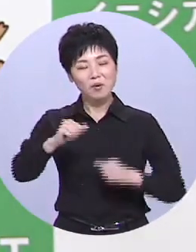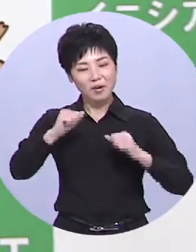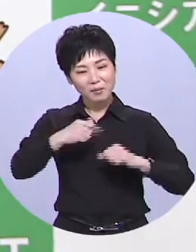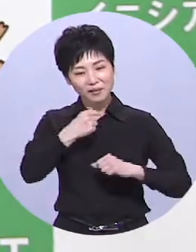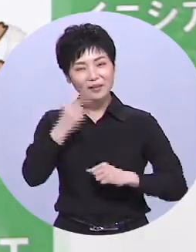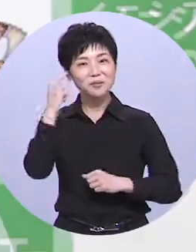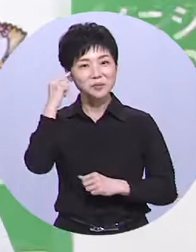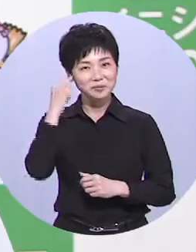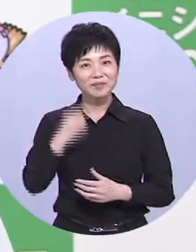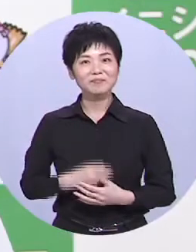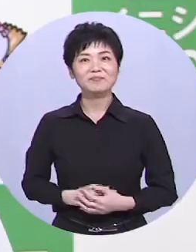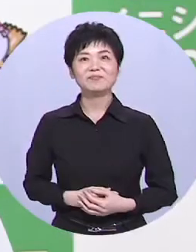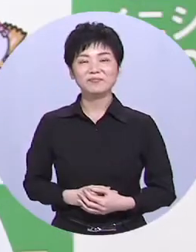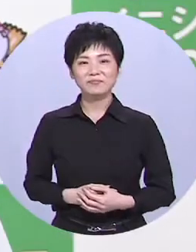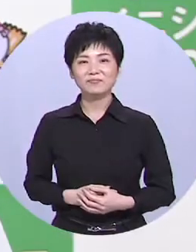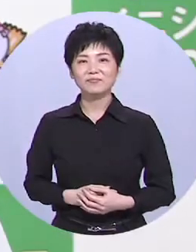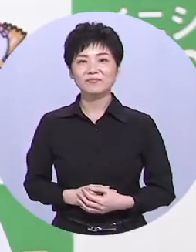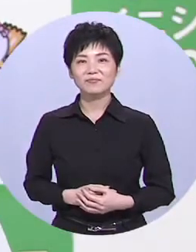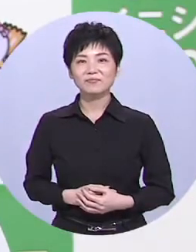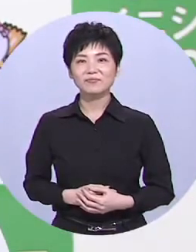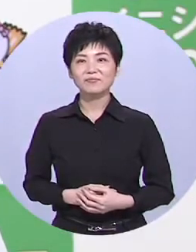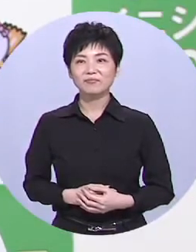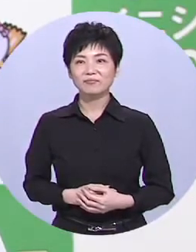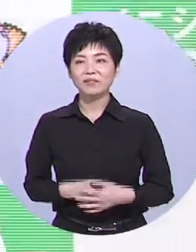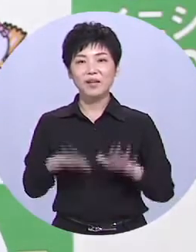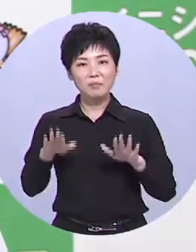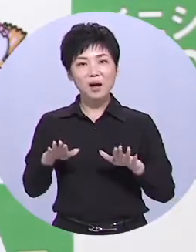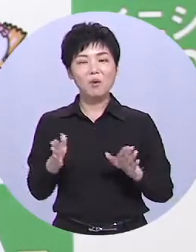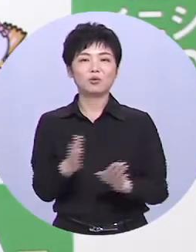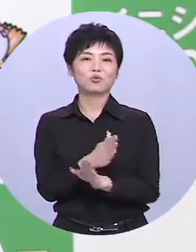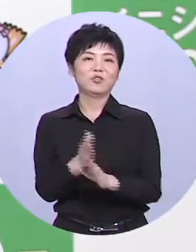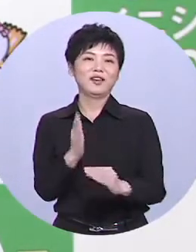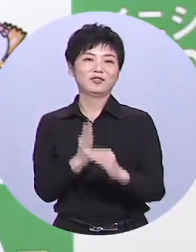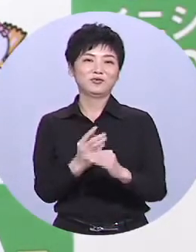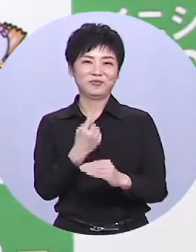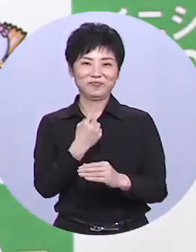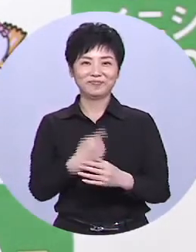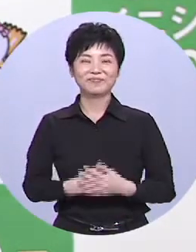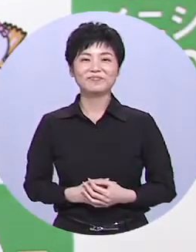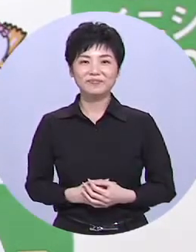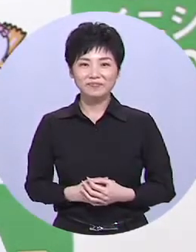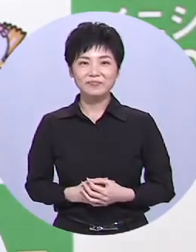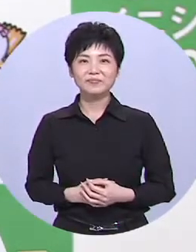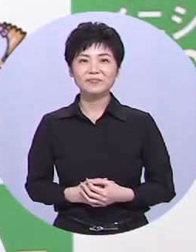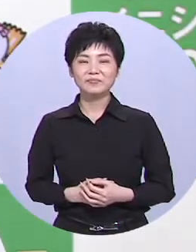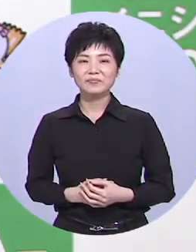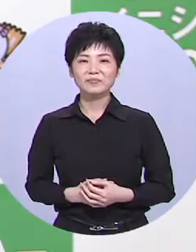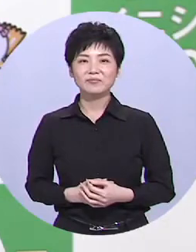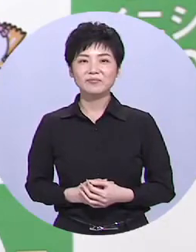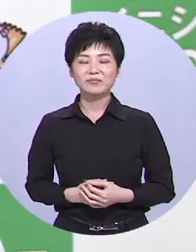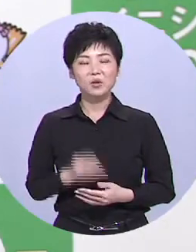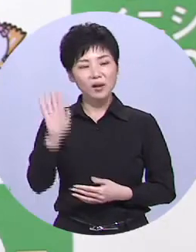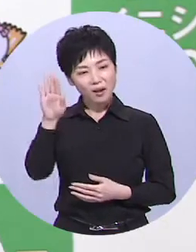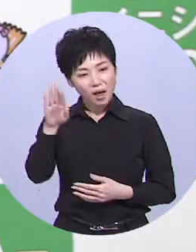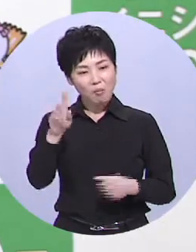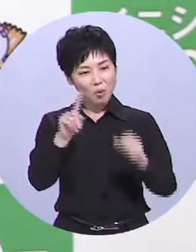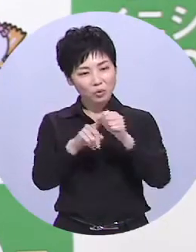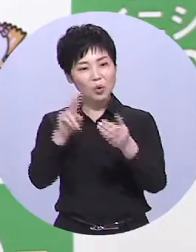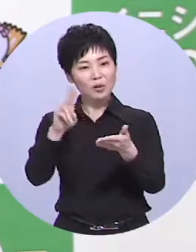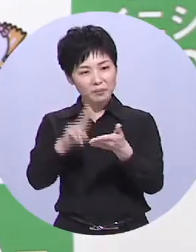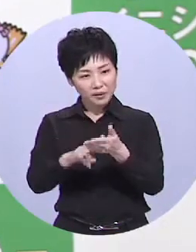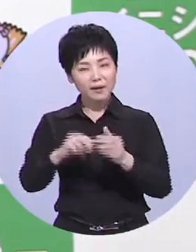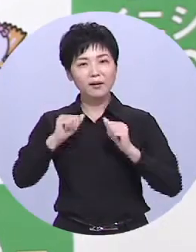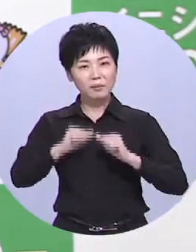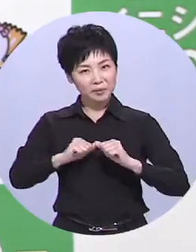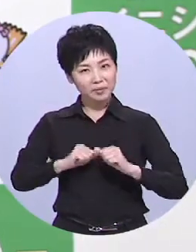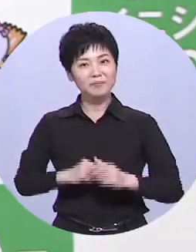ていきます。まあ、今は、まあ、体を休めて、まあ、そこから、まあ、目標を決めてやっていきたいです